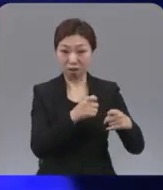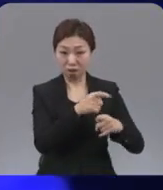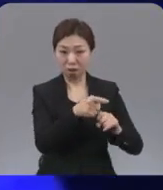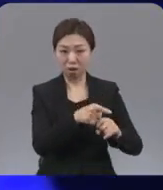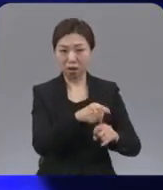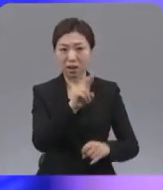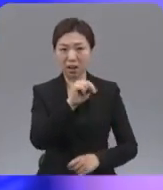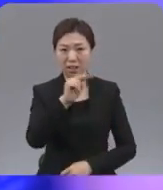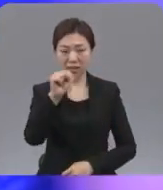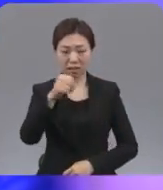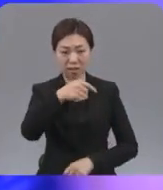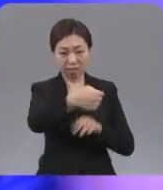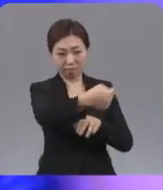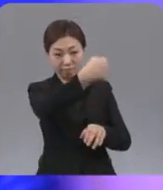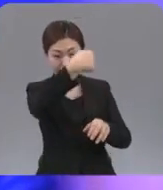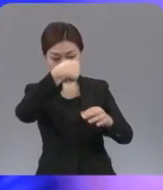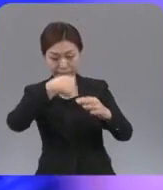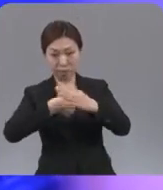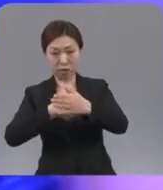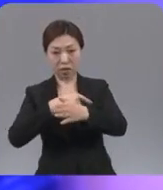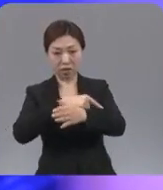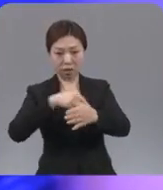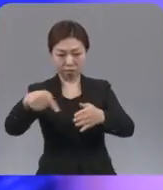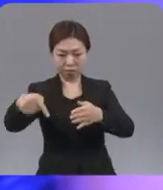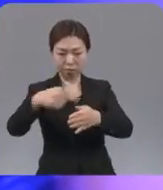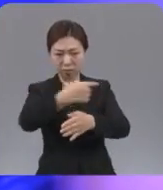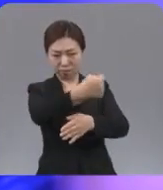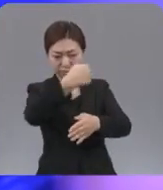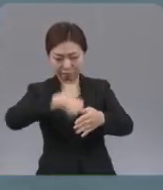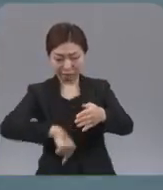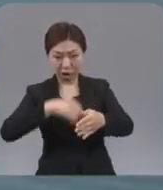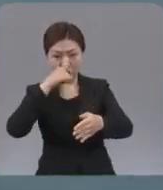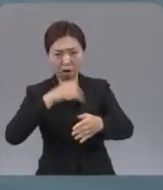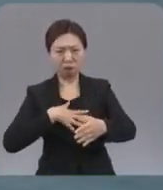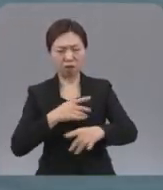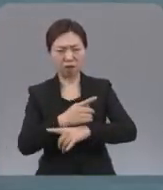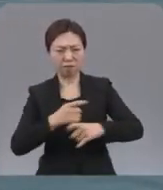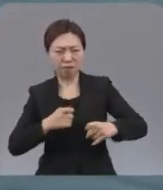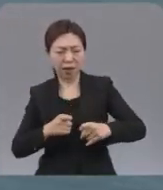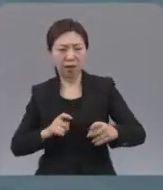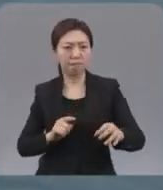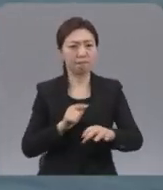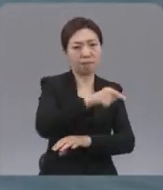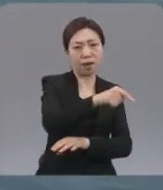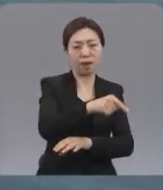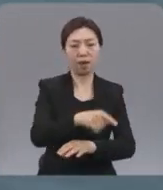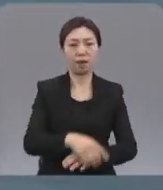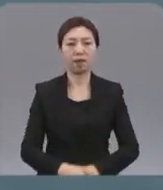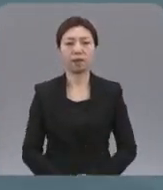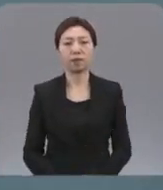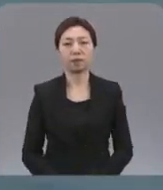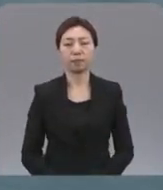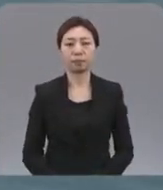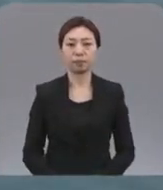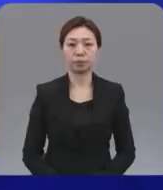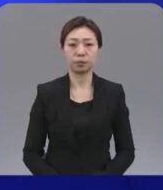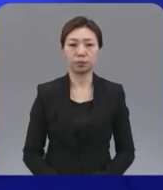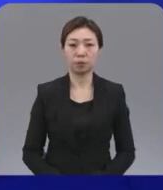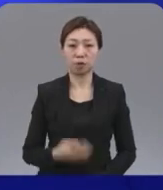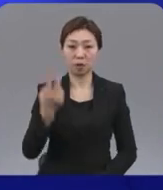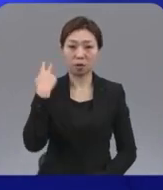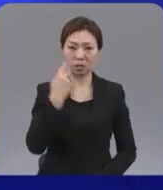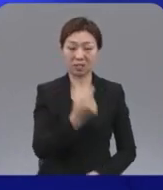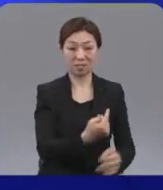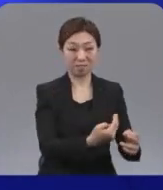时，韩国军方警告北韩立即停止制造紧张局势的行为。联合参谋本部公报室方面